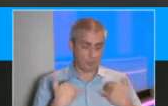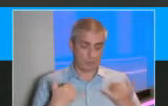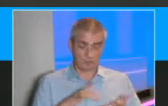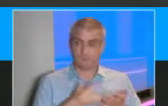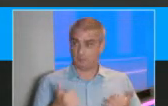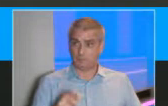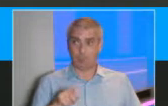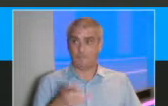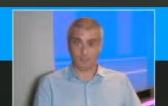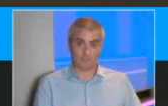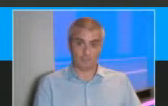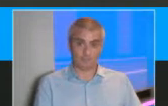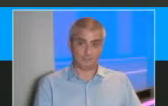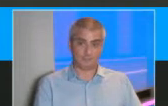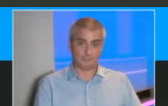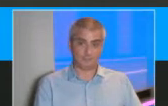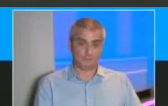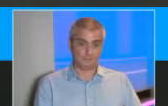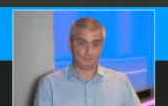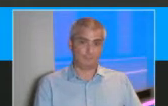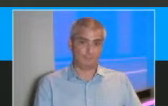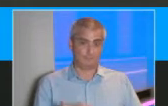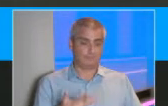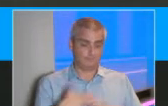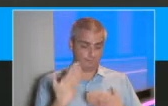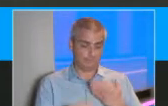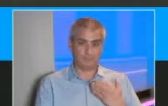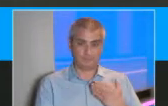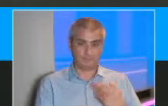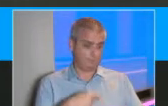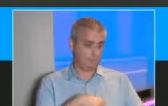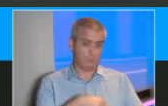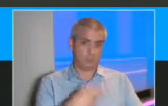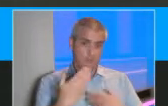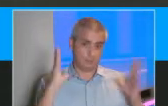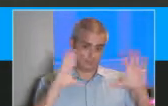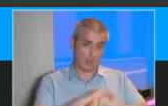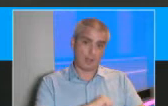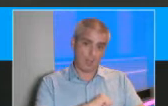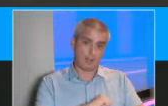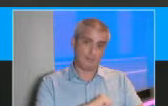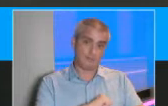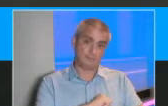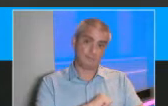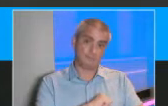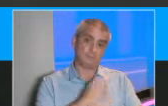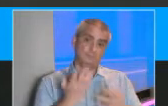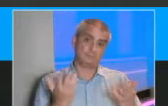כאן בכנסת שהולכת להסתיים באמת בשעות הקטנות של הלילה,